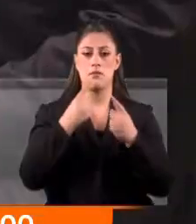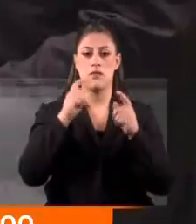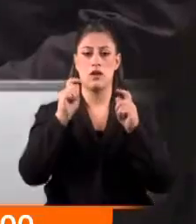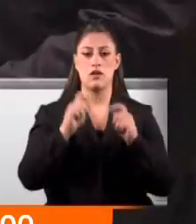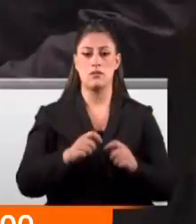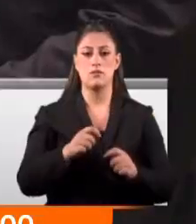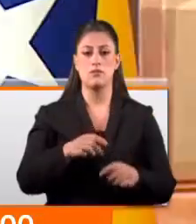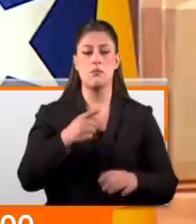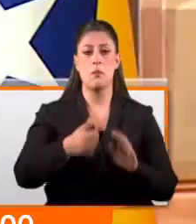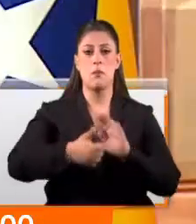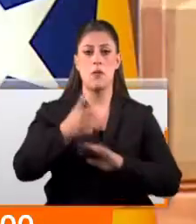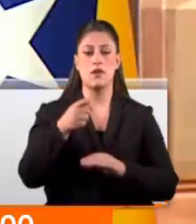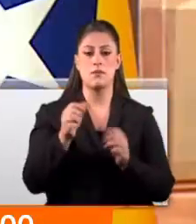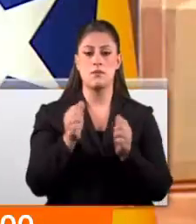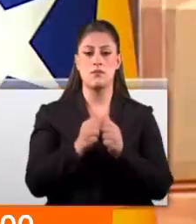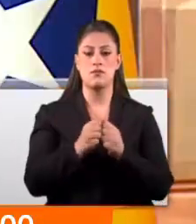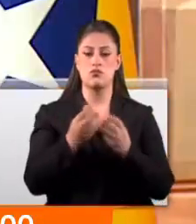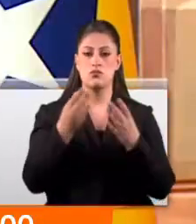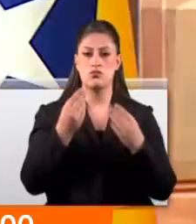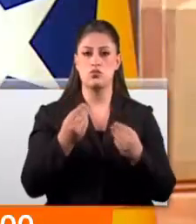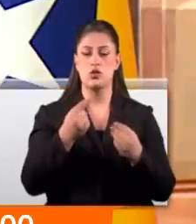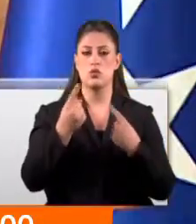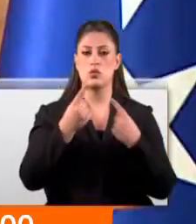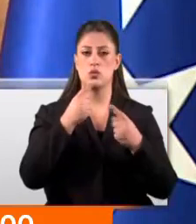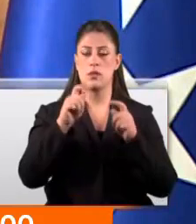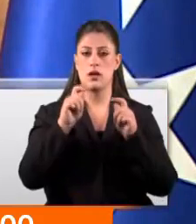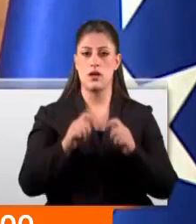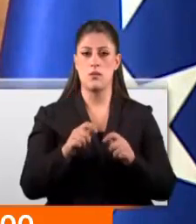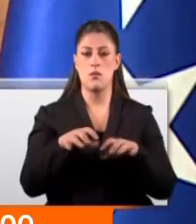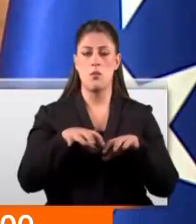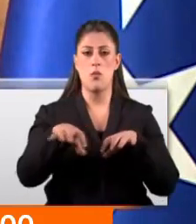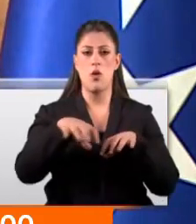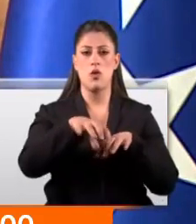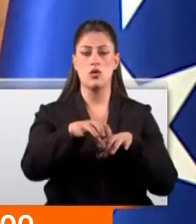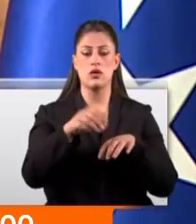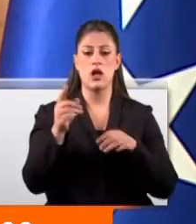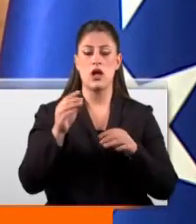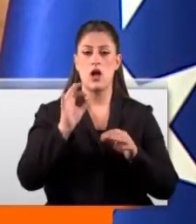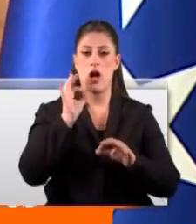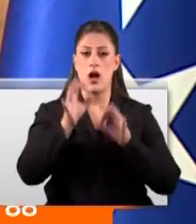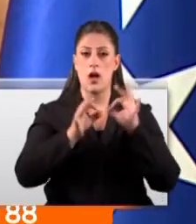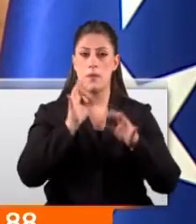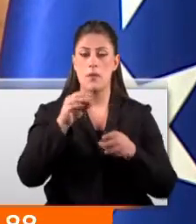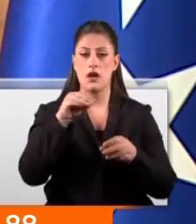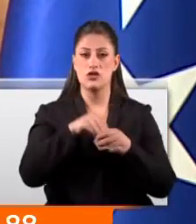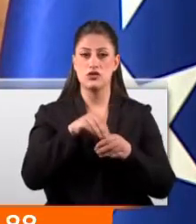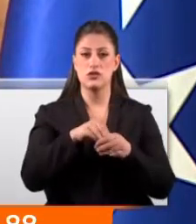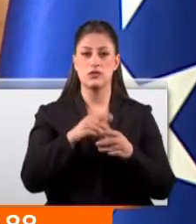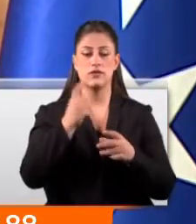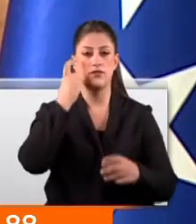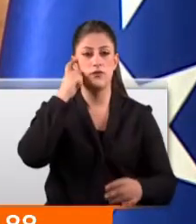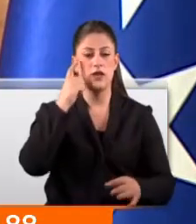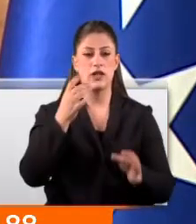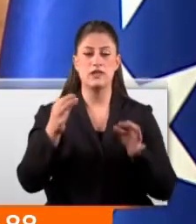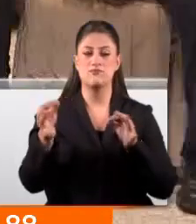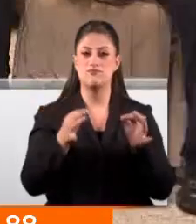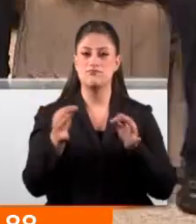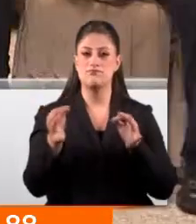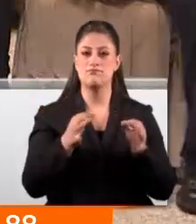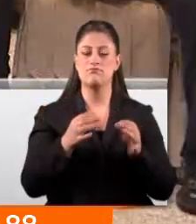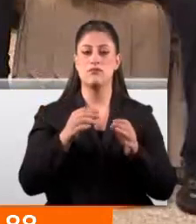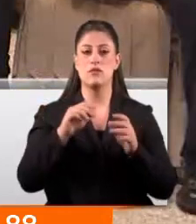Başkan'la çok verimli bir görüşme gerçekleştirdik. Bölgesel gelişmeler hakkında fikir alışverişinde